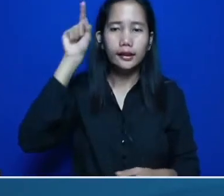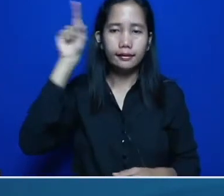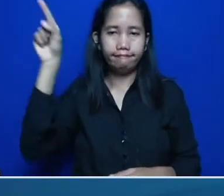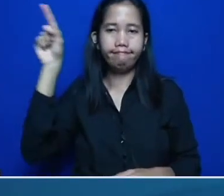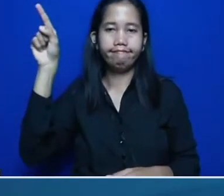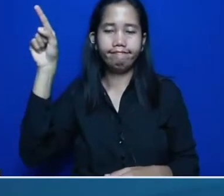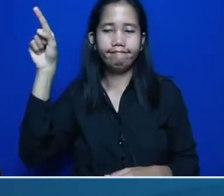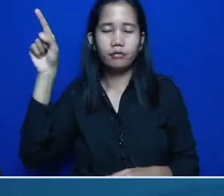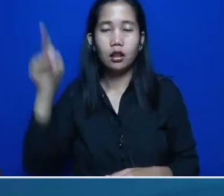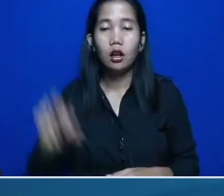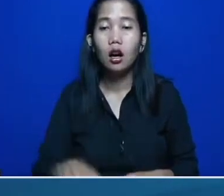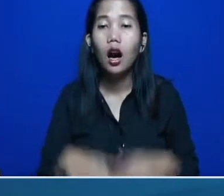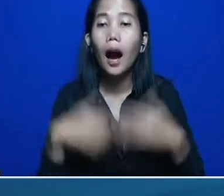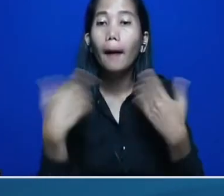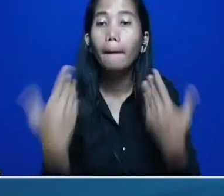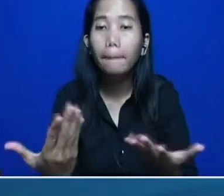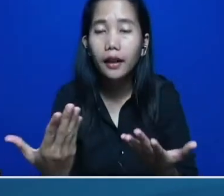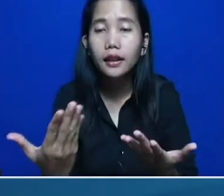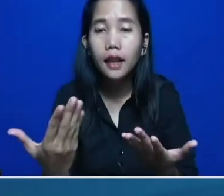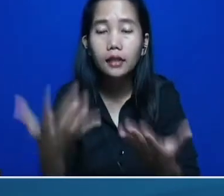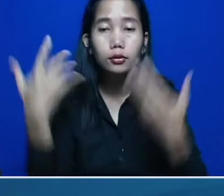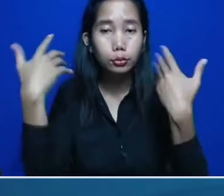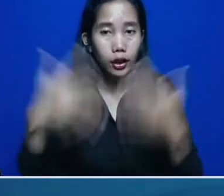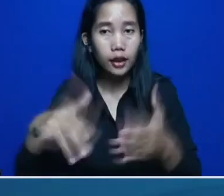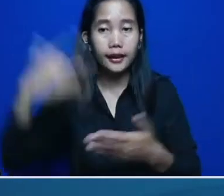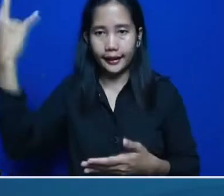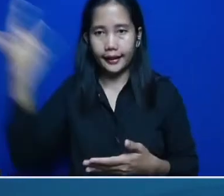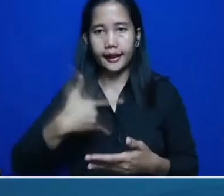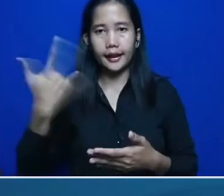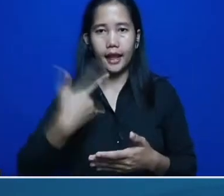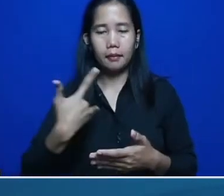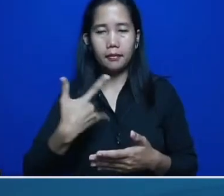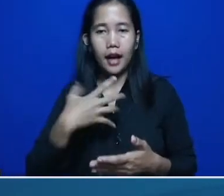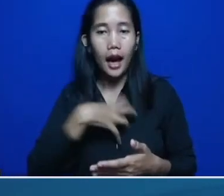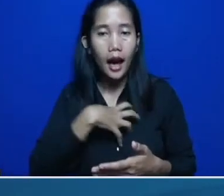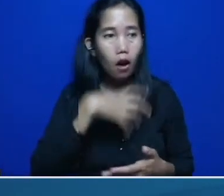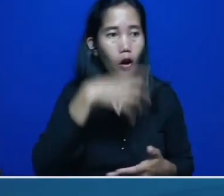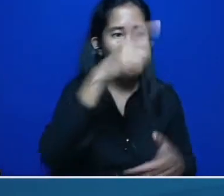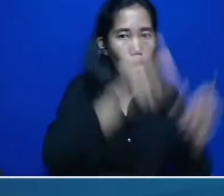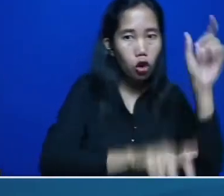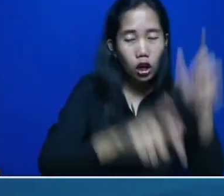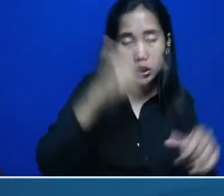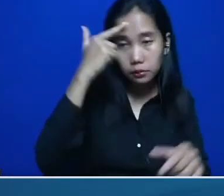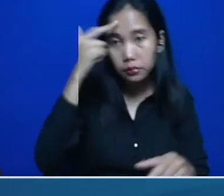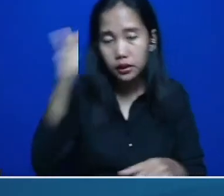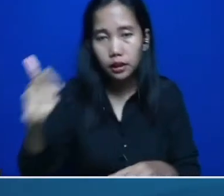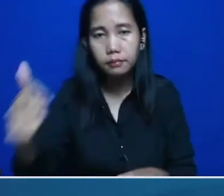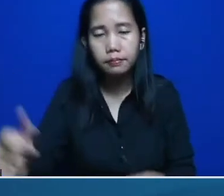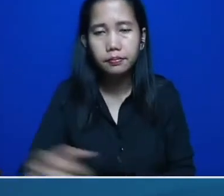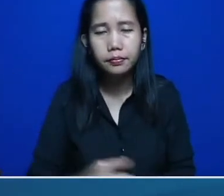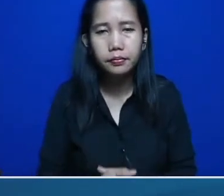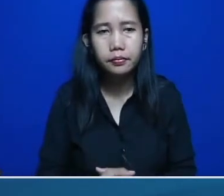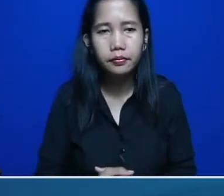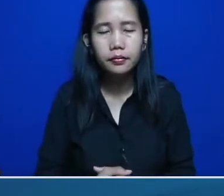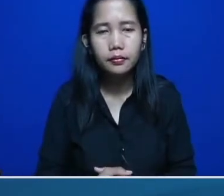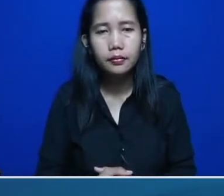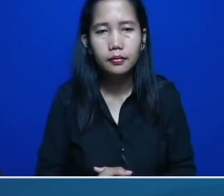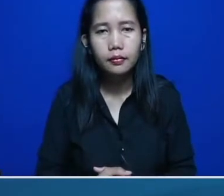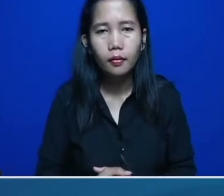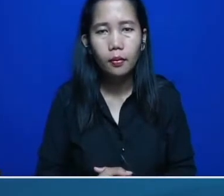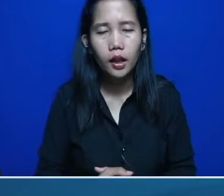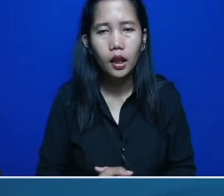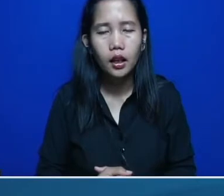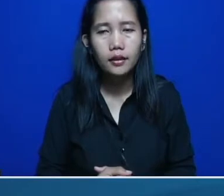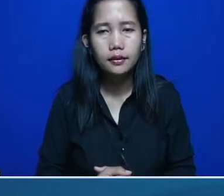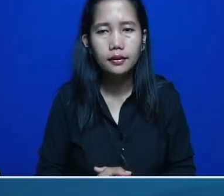hak orang-orang yang tertindas jangan sampai tapi sudah pasti Wa kalau orang yang